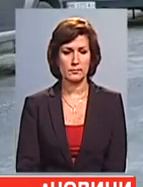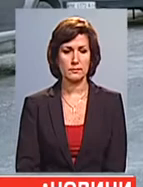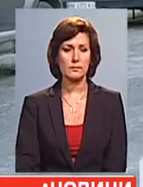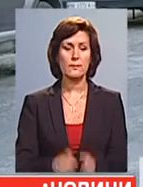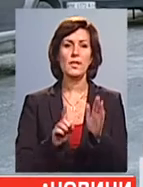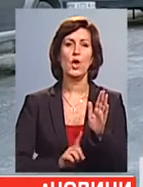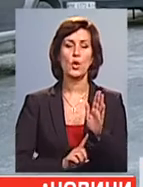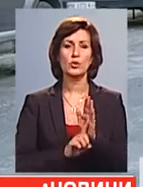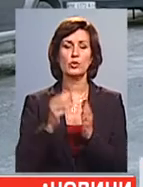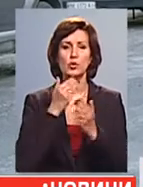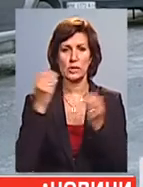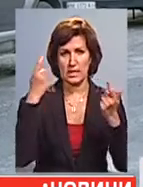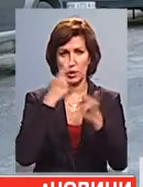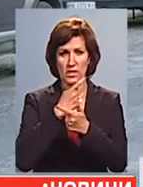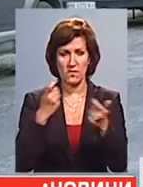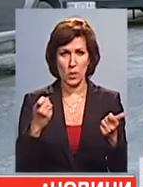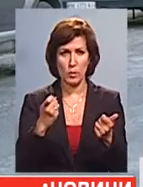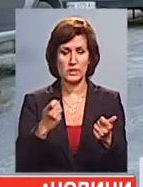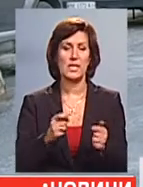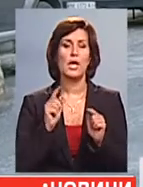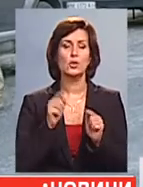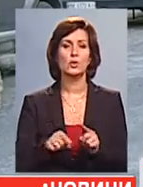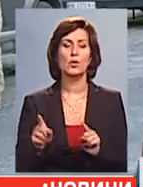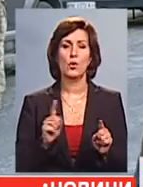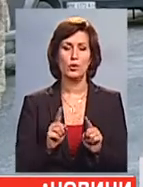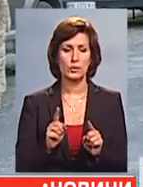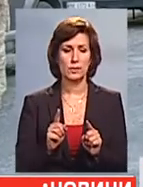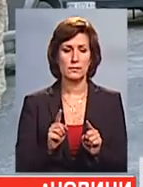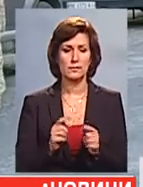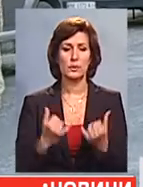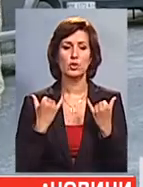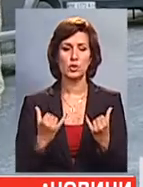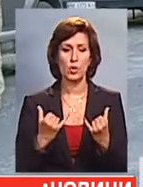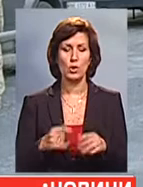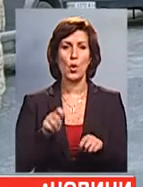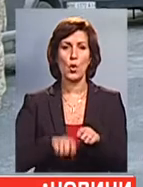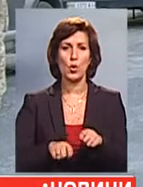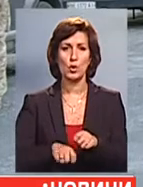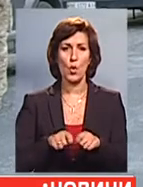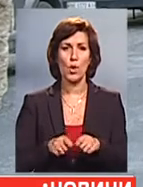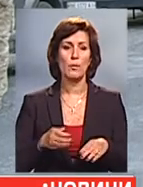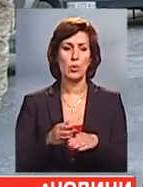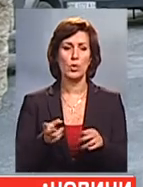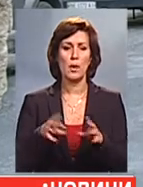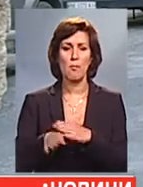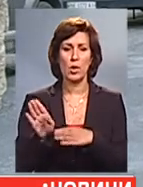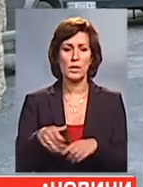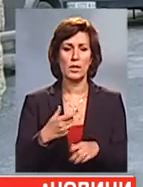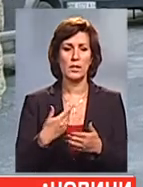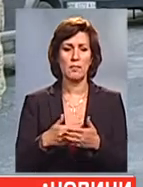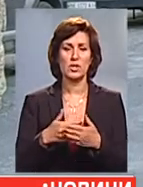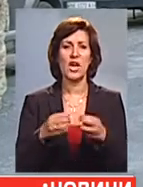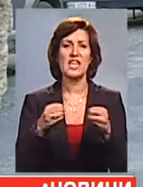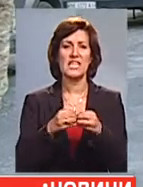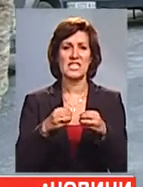Інно, розпочну з останньої інформації. З того, що щойно контрольний пункт Чаплинка покинули близько